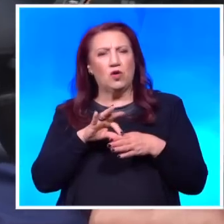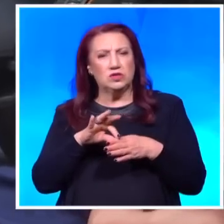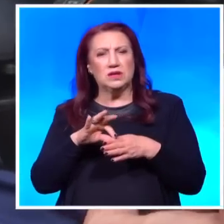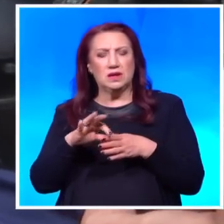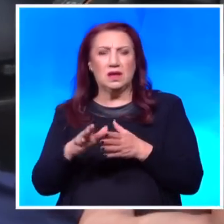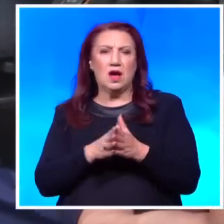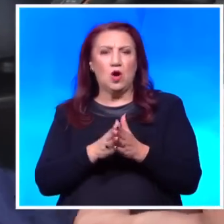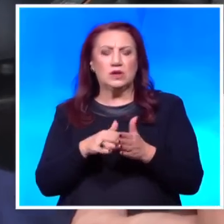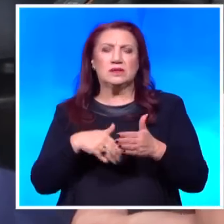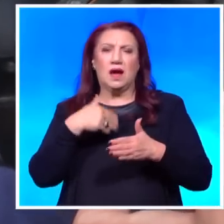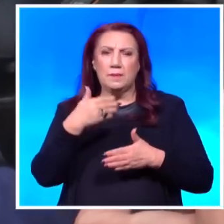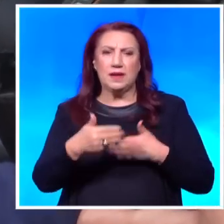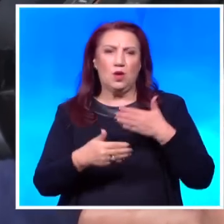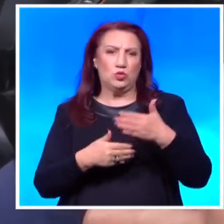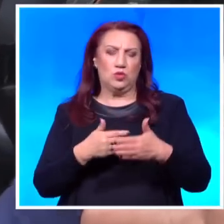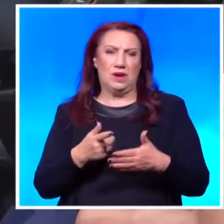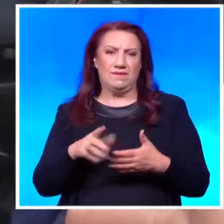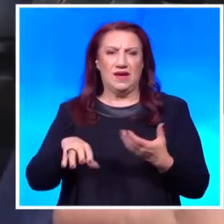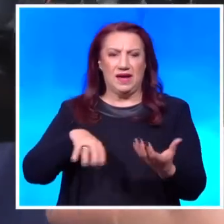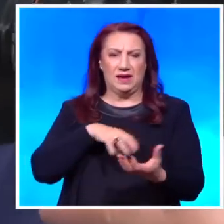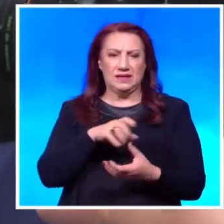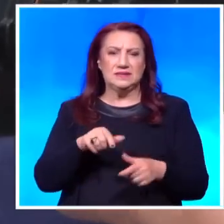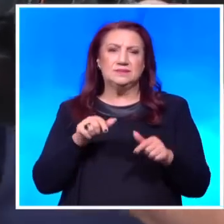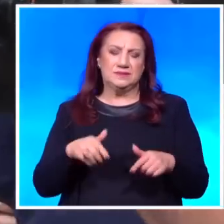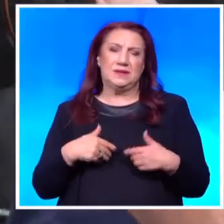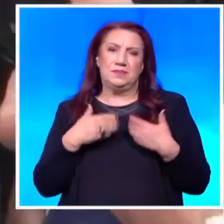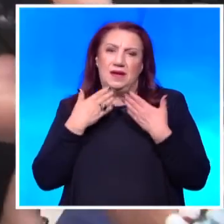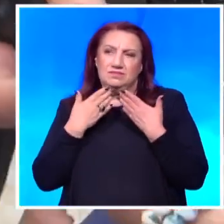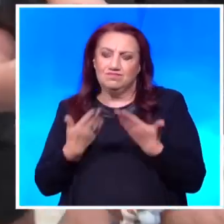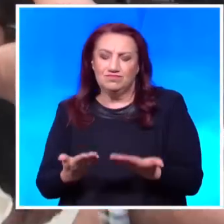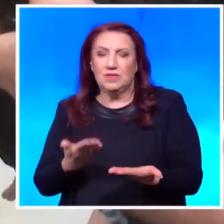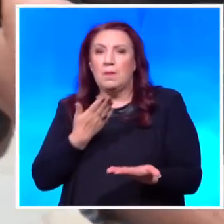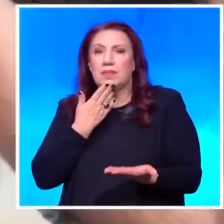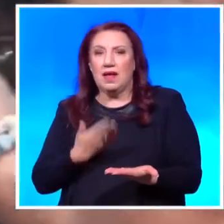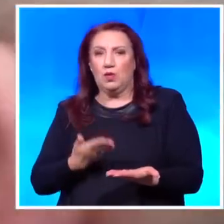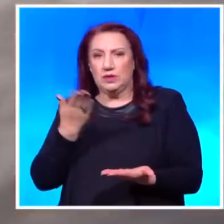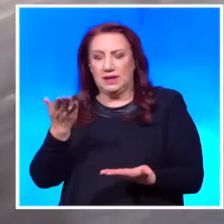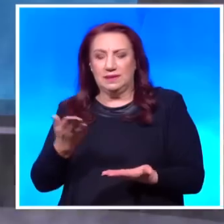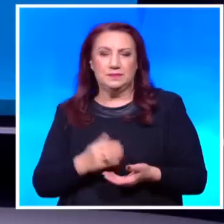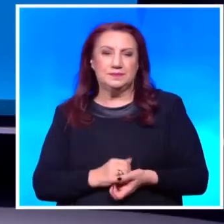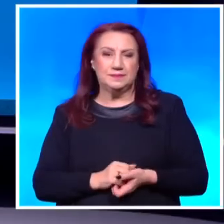тези тежки кризи. Дължим им тази признателност. Не искам в момента да разваляме тази тема. Благодаря.